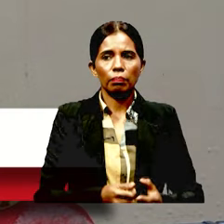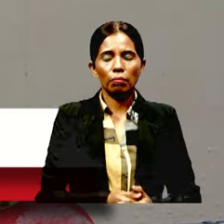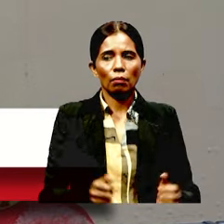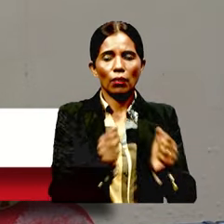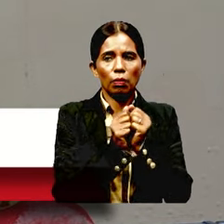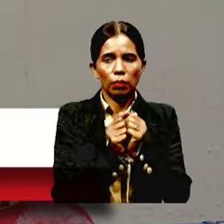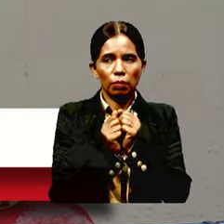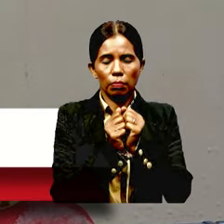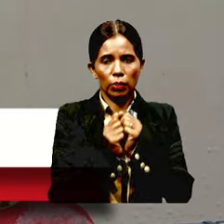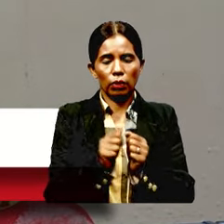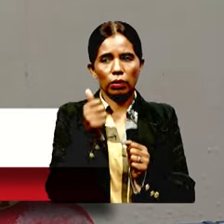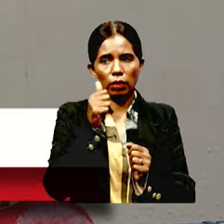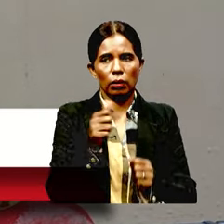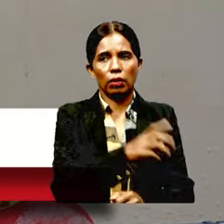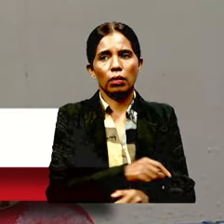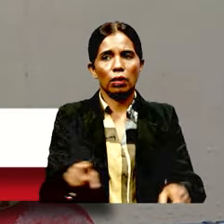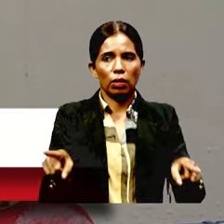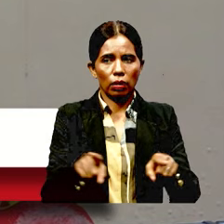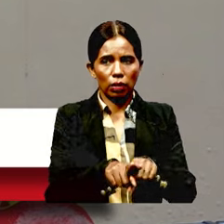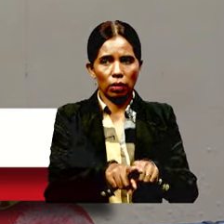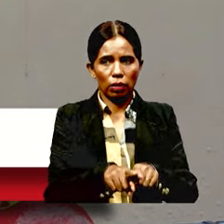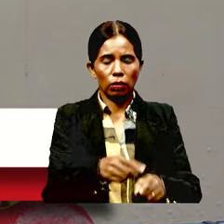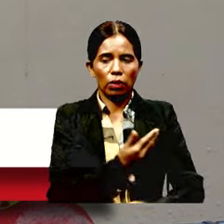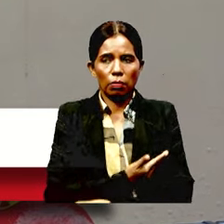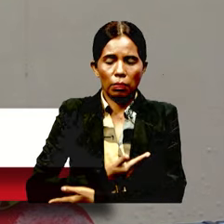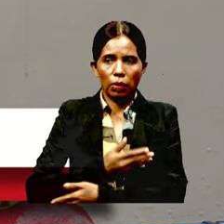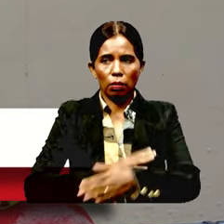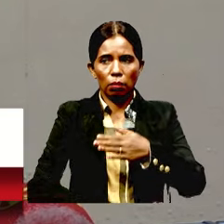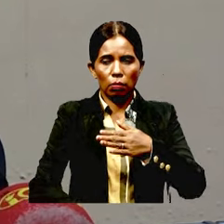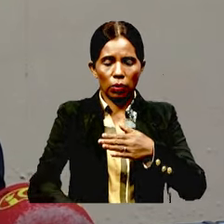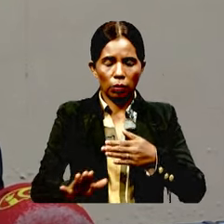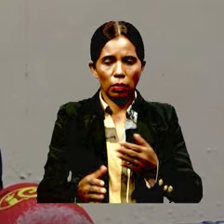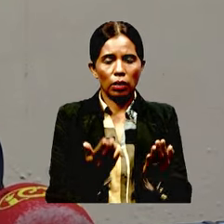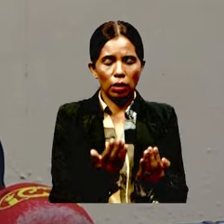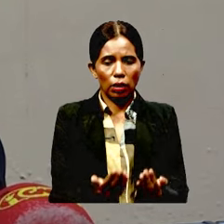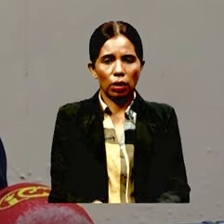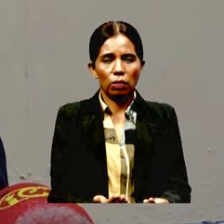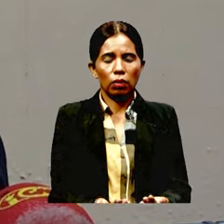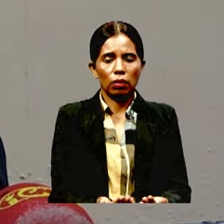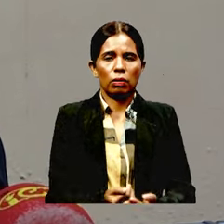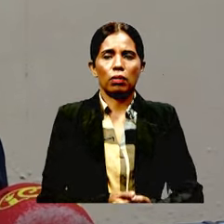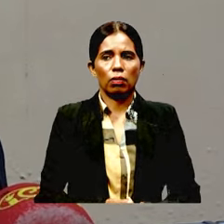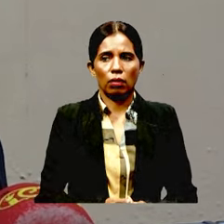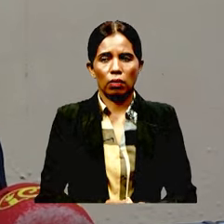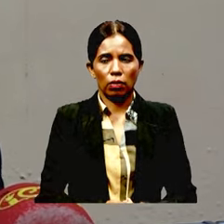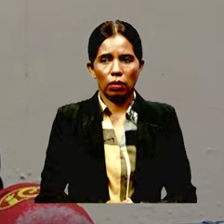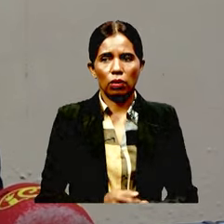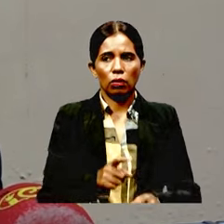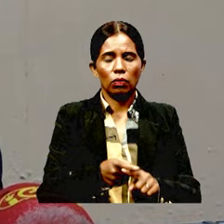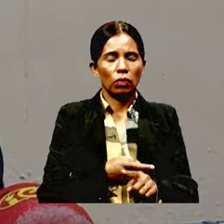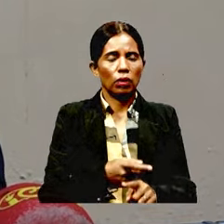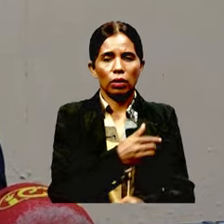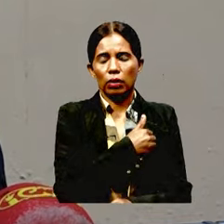hamotuk na insanul impacto hosi hasa o ingene hosi bebe nebe mak moris mai hopezu kik. Bebe nebe mak moris ho fulan si